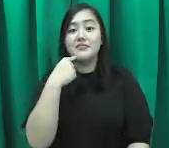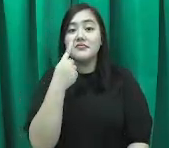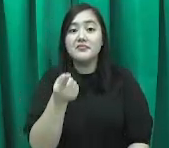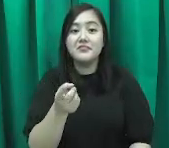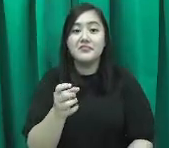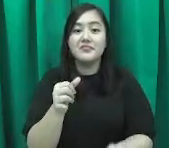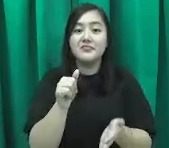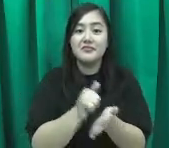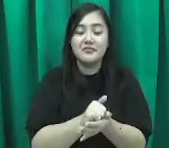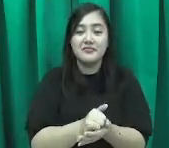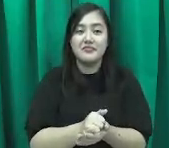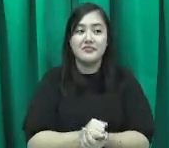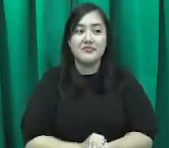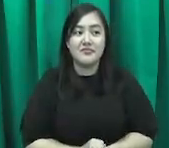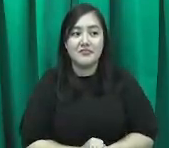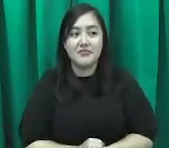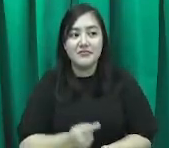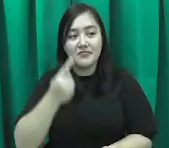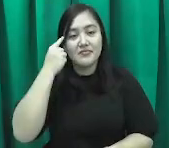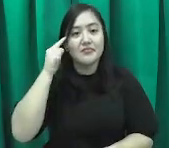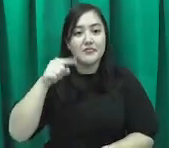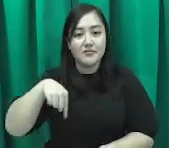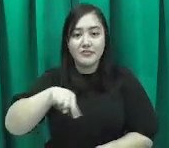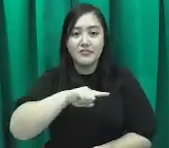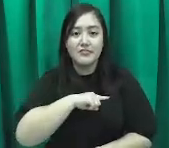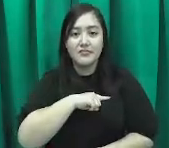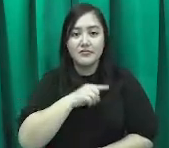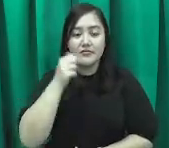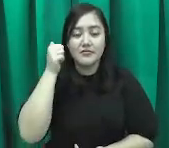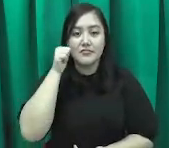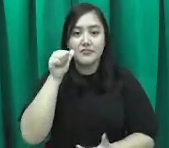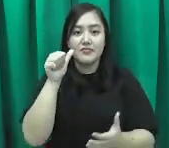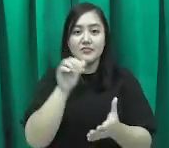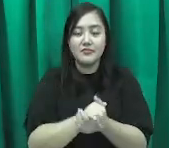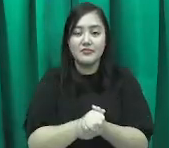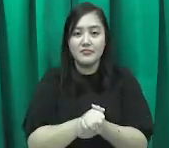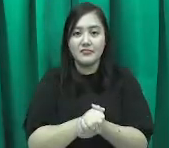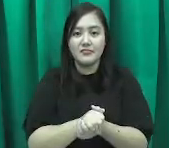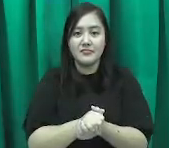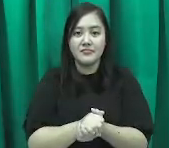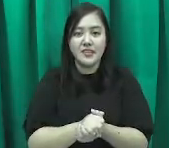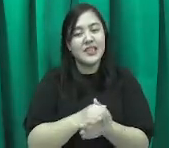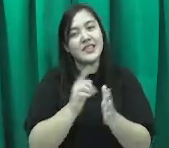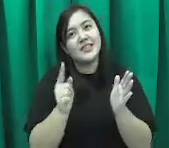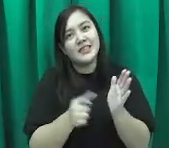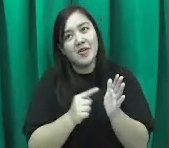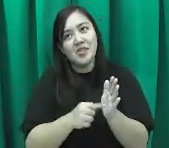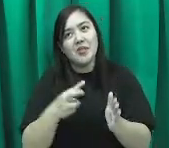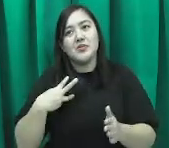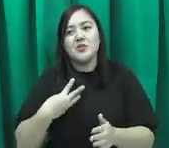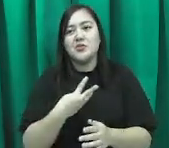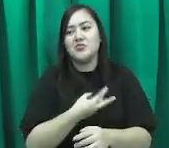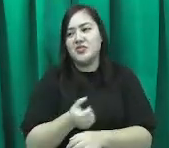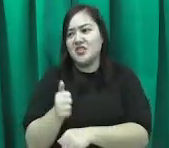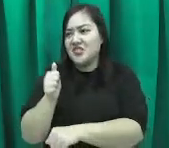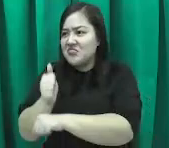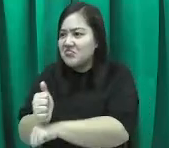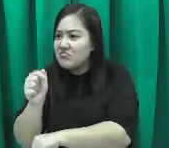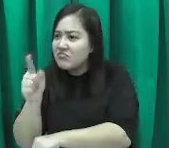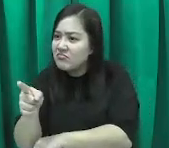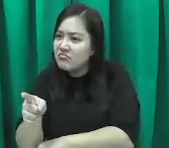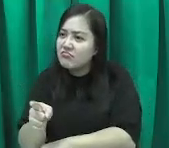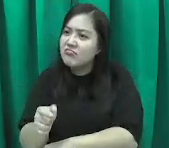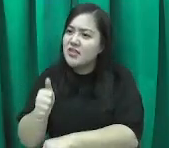na ganyan yan. Yeah. Di ba? Tapos, pumapasok yung sinisisi mo ngayon yung asawa mo, especially pag nagkaroon na kayo ng